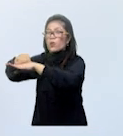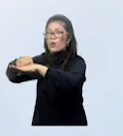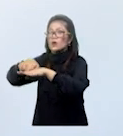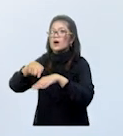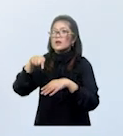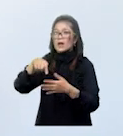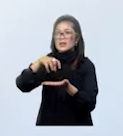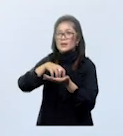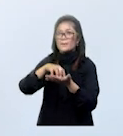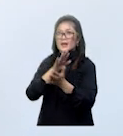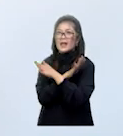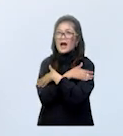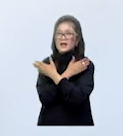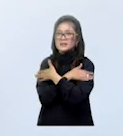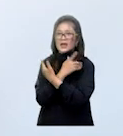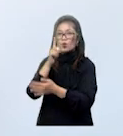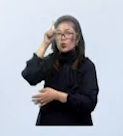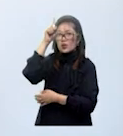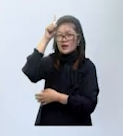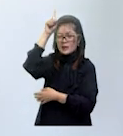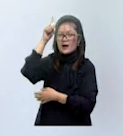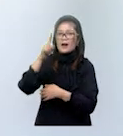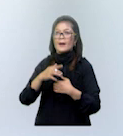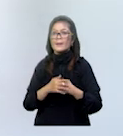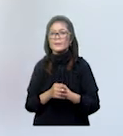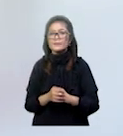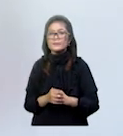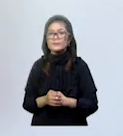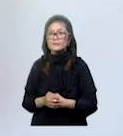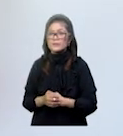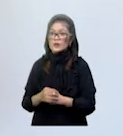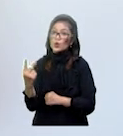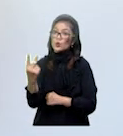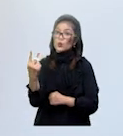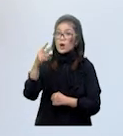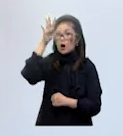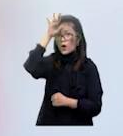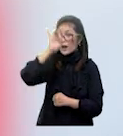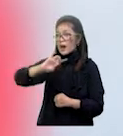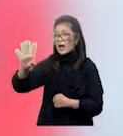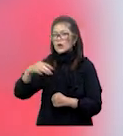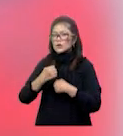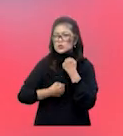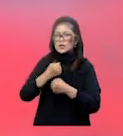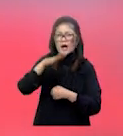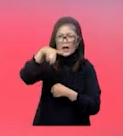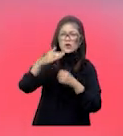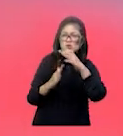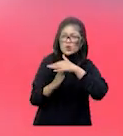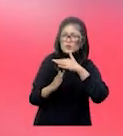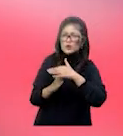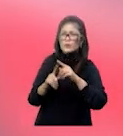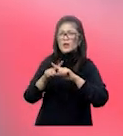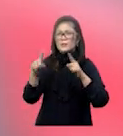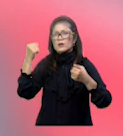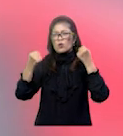Utara Aceh. Meskipun dua orang yang merupakan pihak leasing coba menghadang, namun pelaku SR tetap tancap gas.